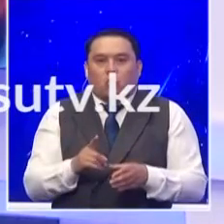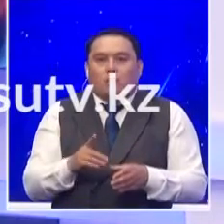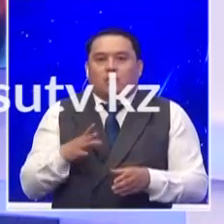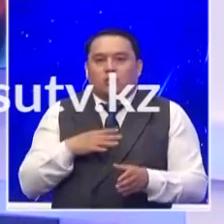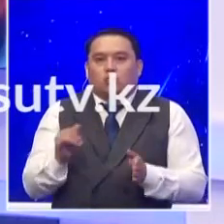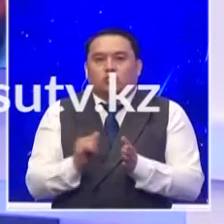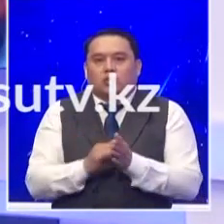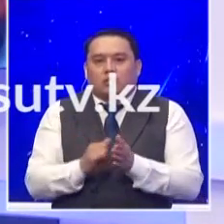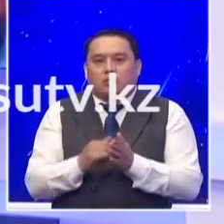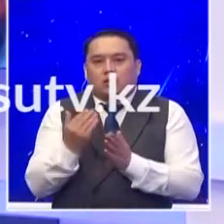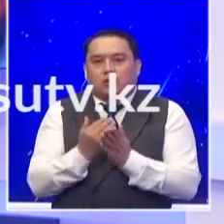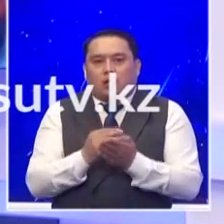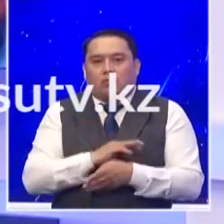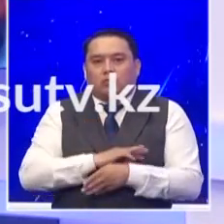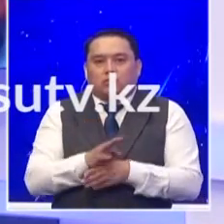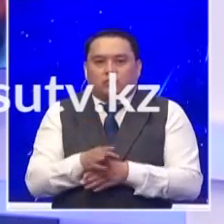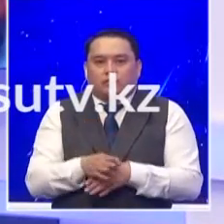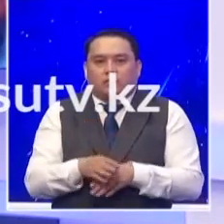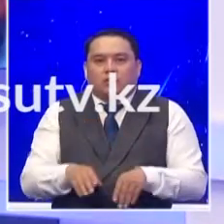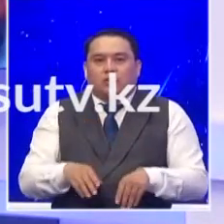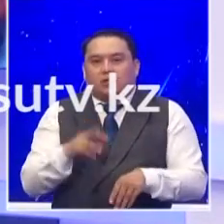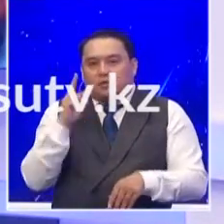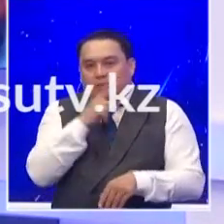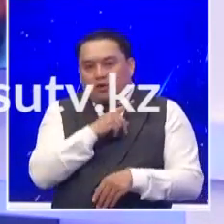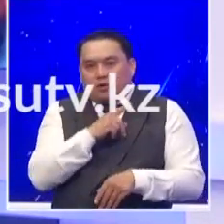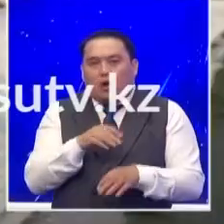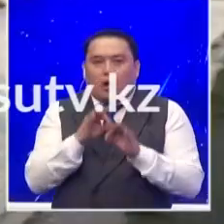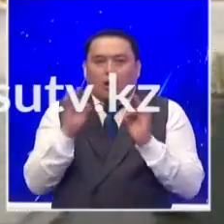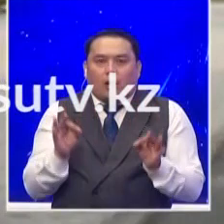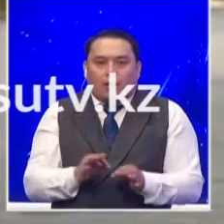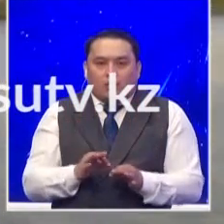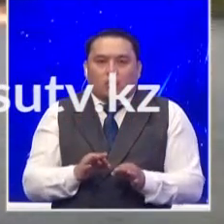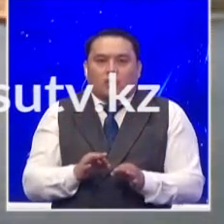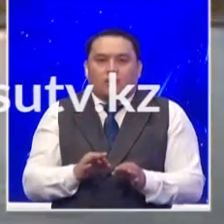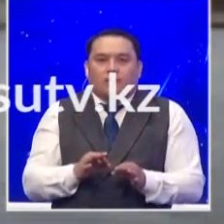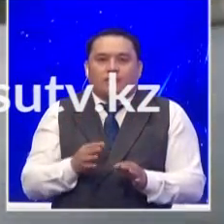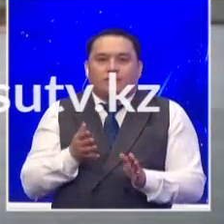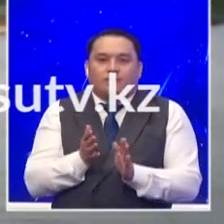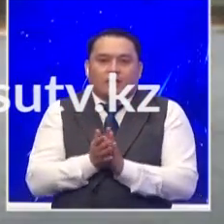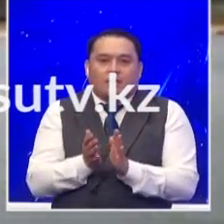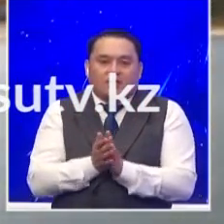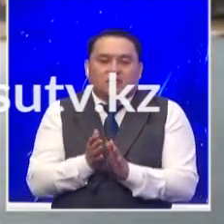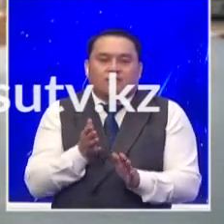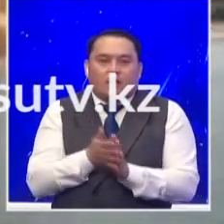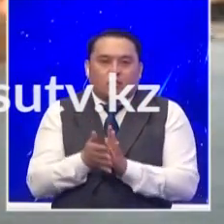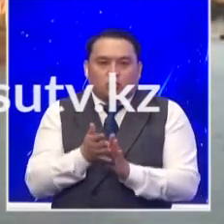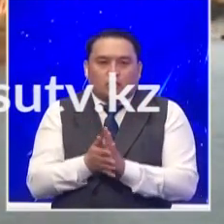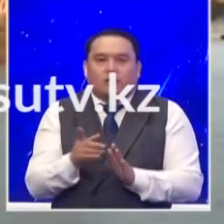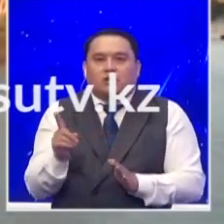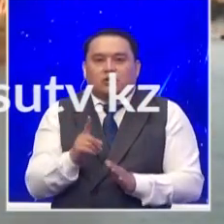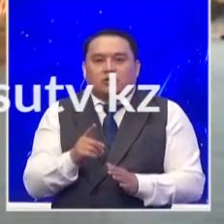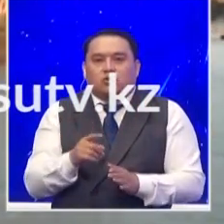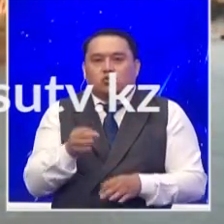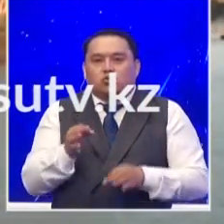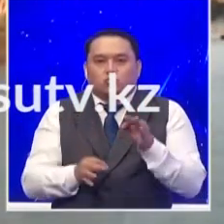было установлено программное обеспечение, выдававшее неверные сведения об объемах вредных выбросов. Такое решение вынес немецкий